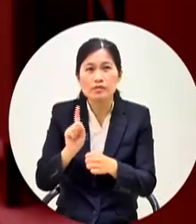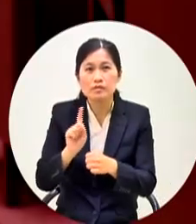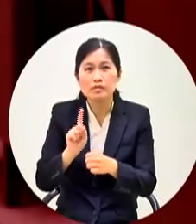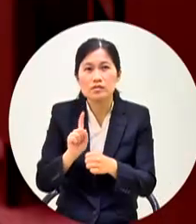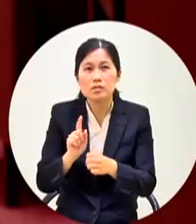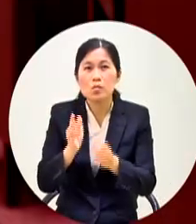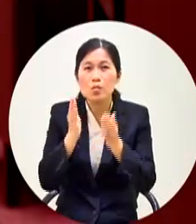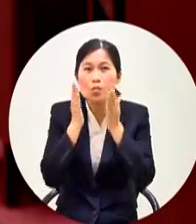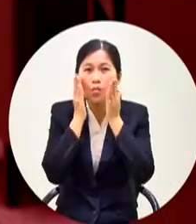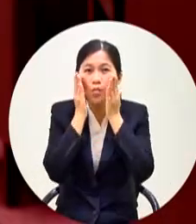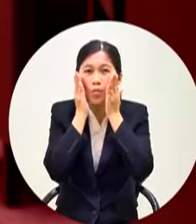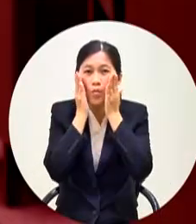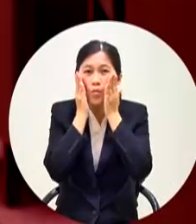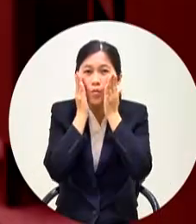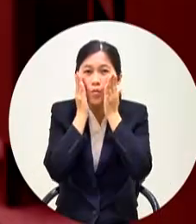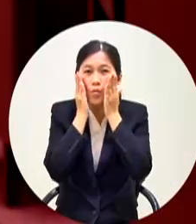膜。